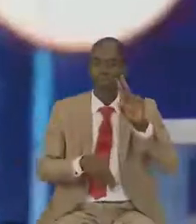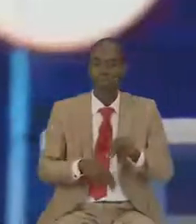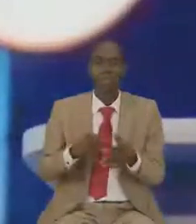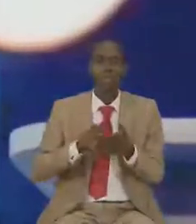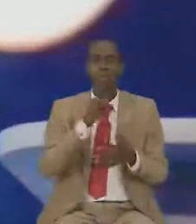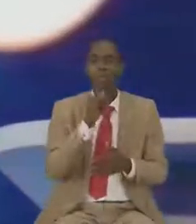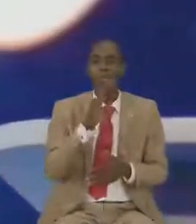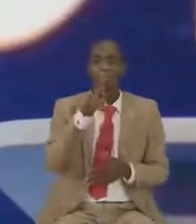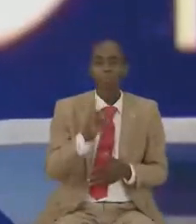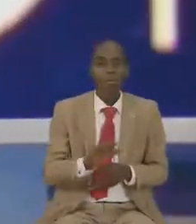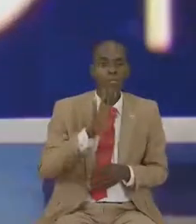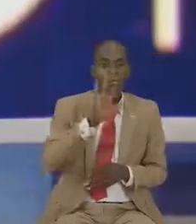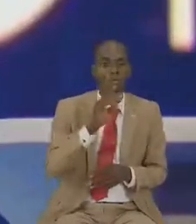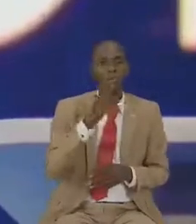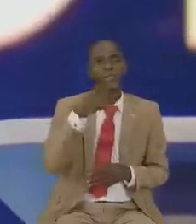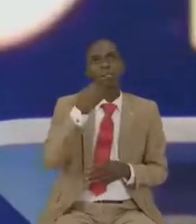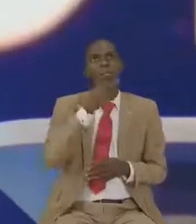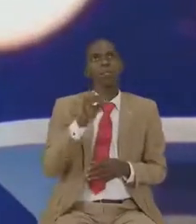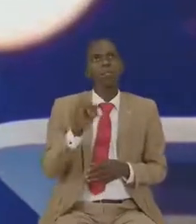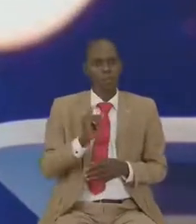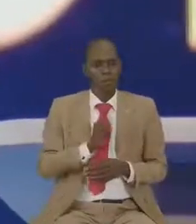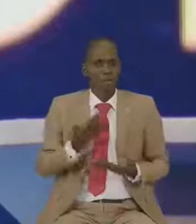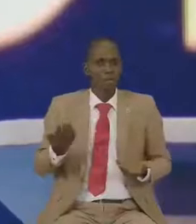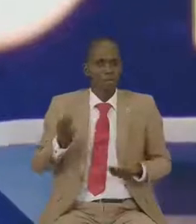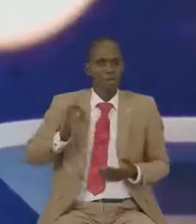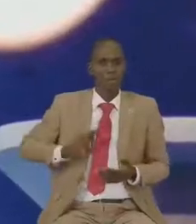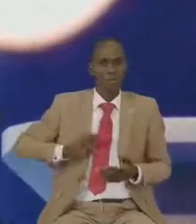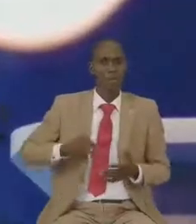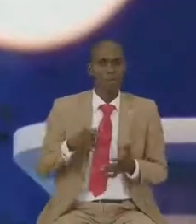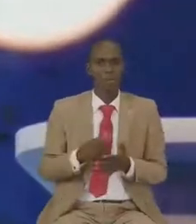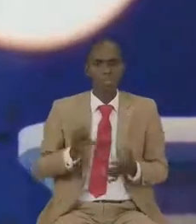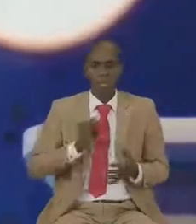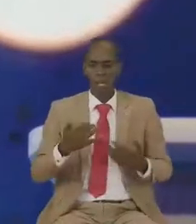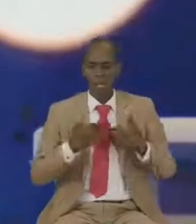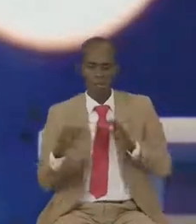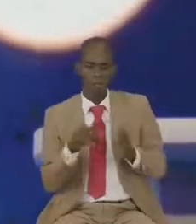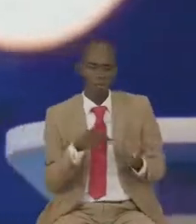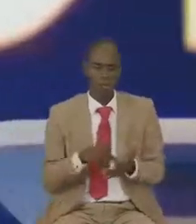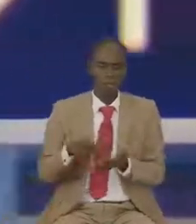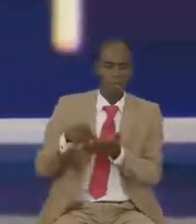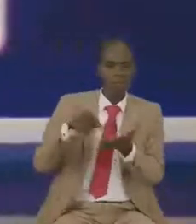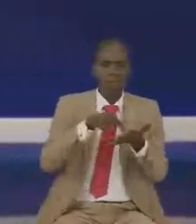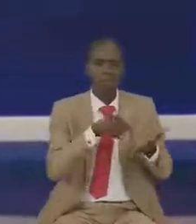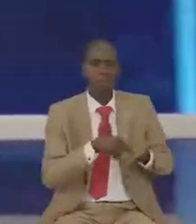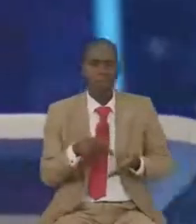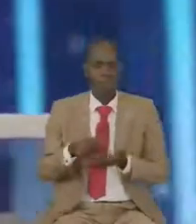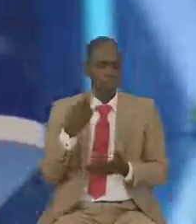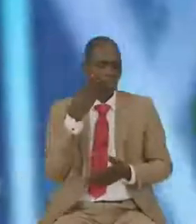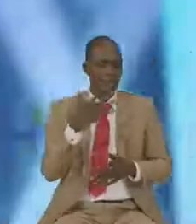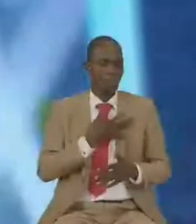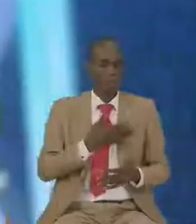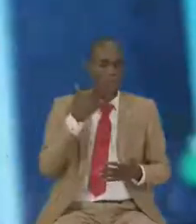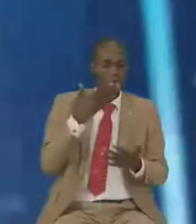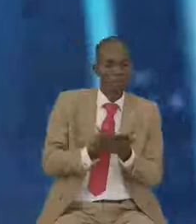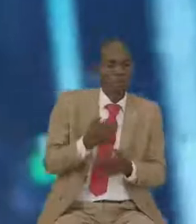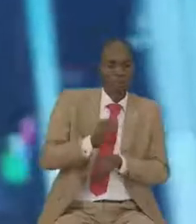la justice morale humaine, ce n'est pas votre décision de dire que je mérite ceci, j'ai fait